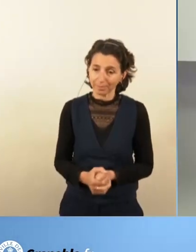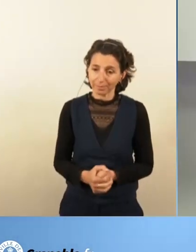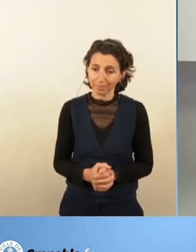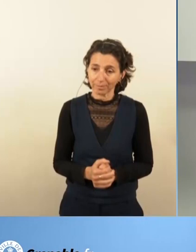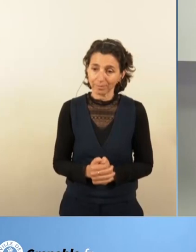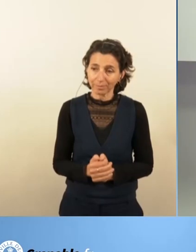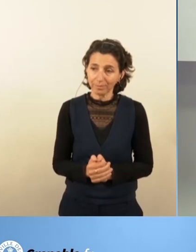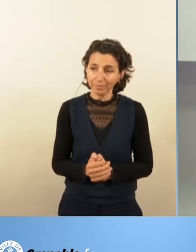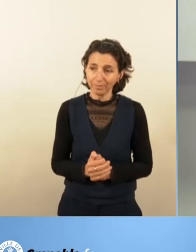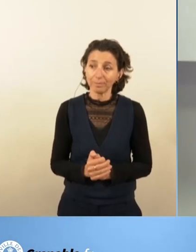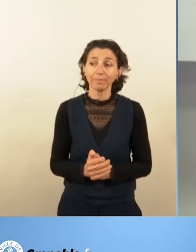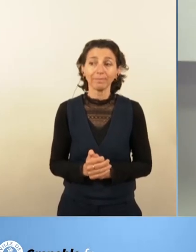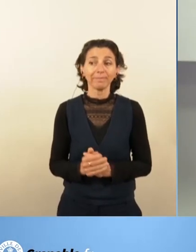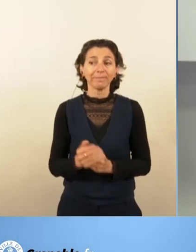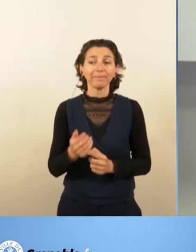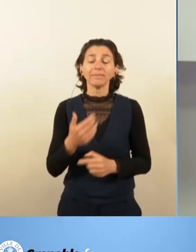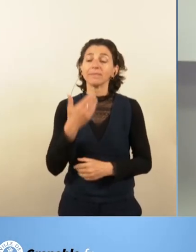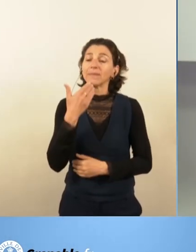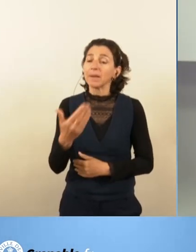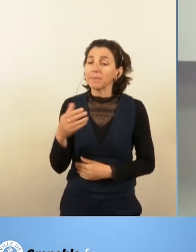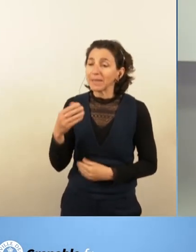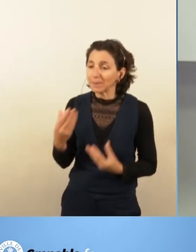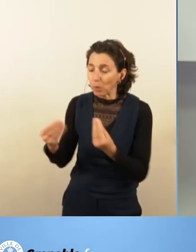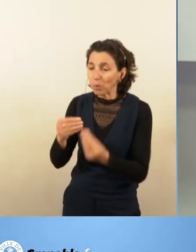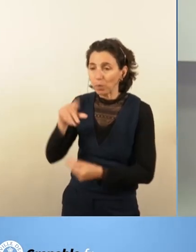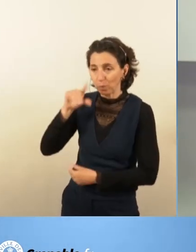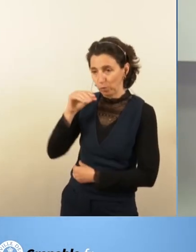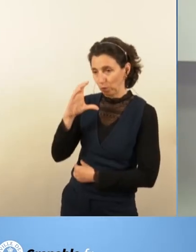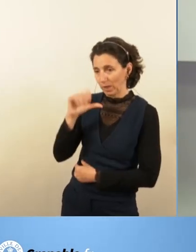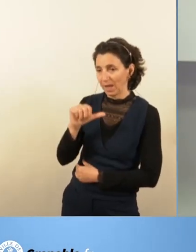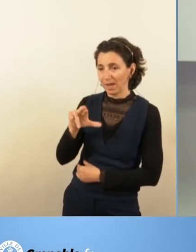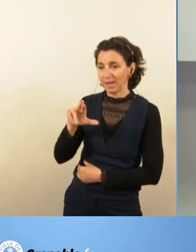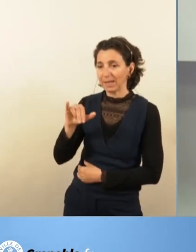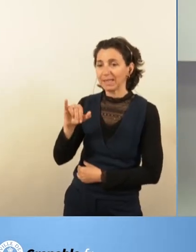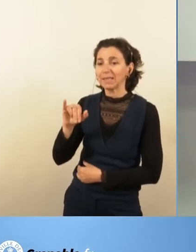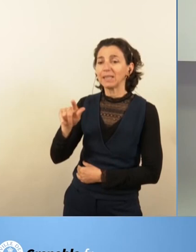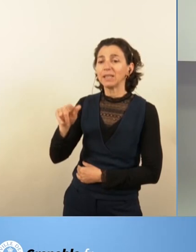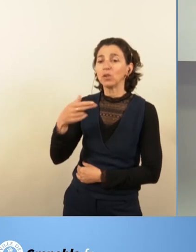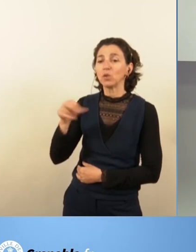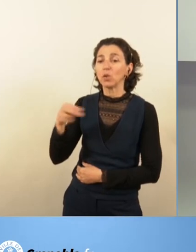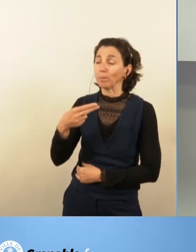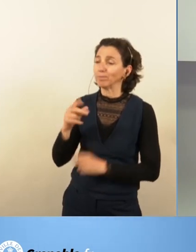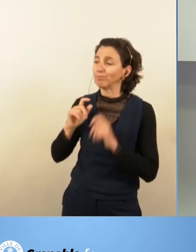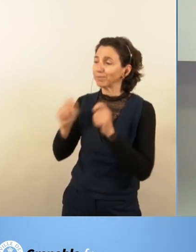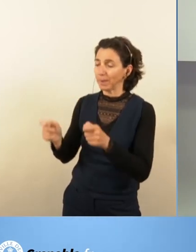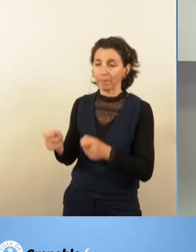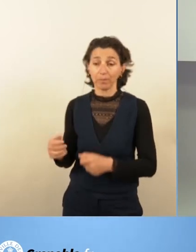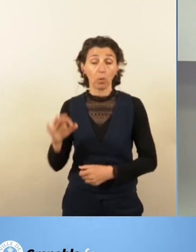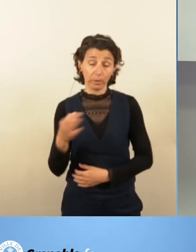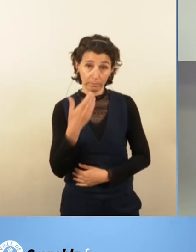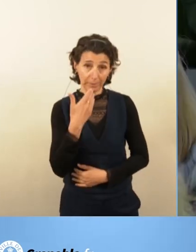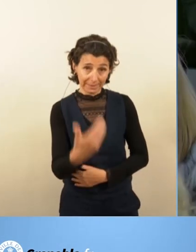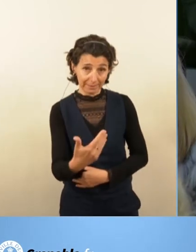merci beaucoup monsieur Carignon devient la parole oui merci donc en fait